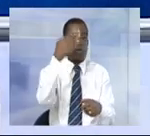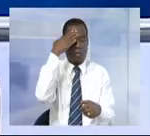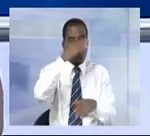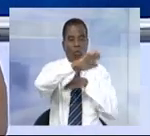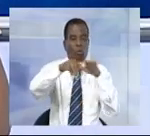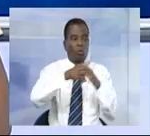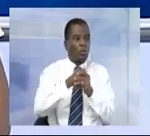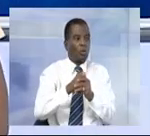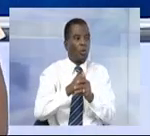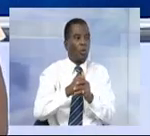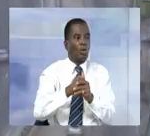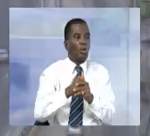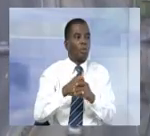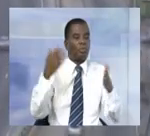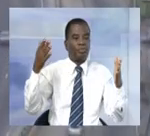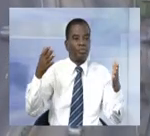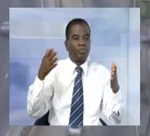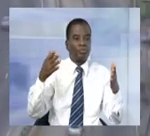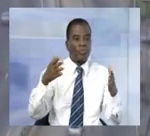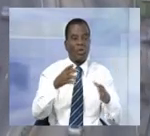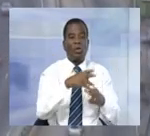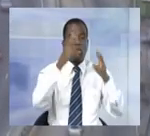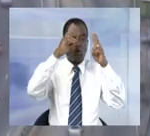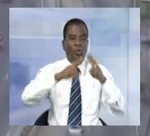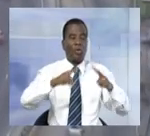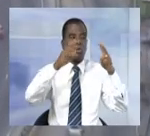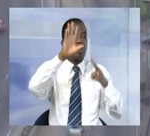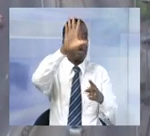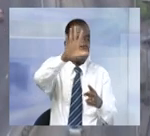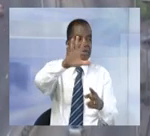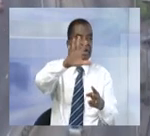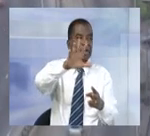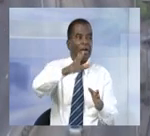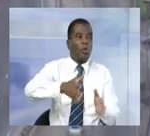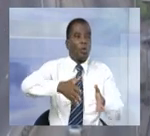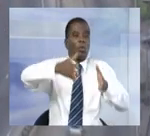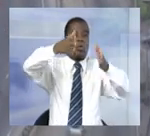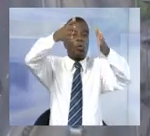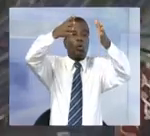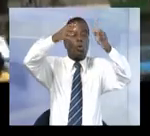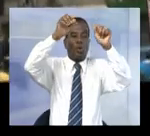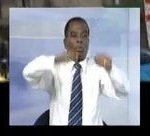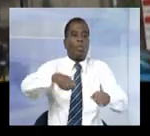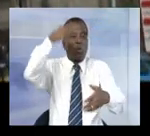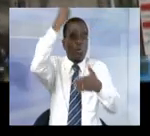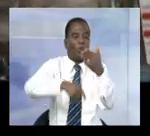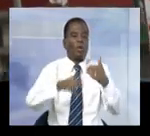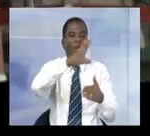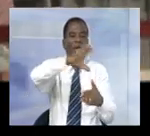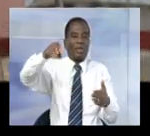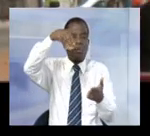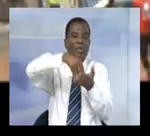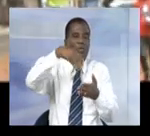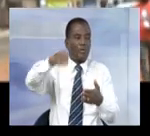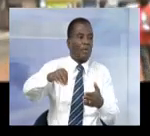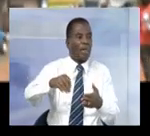tous, la caution des maisons donne des migraines. Une villa de 5 pièces à Cocody peut être coûter 500 000 francs CFA par mois.